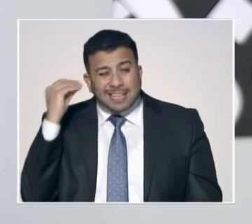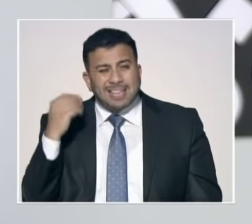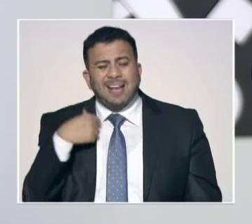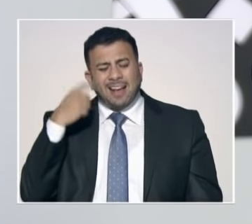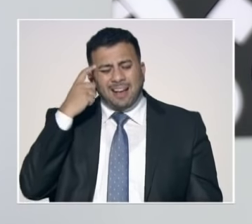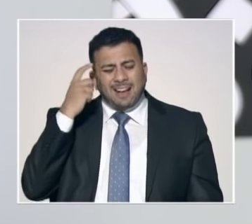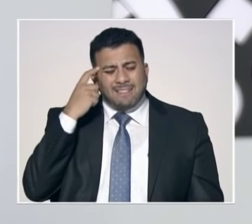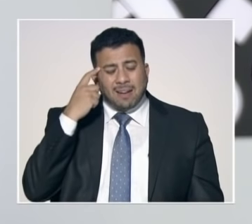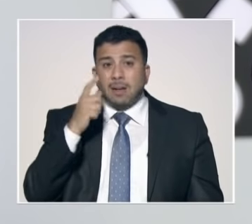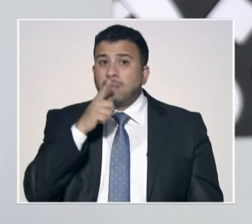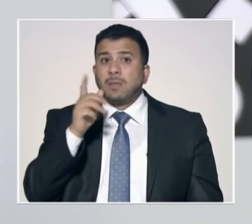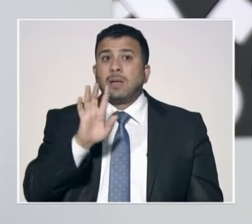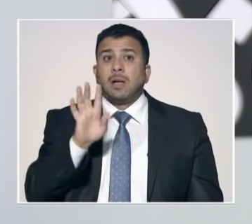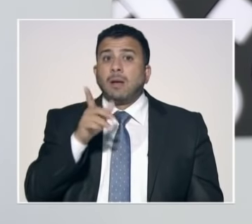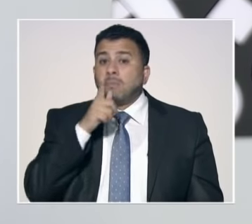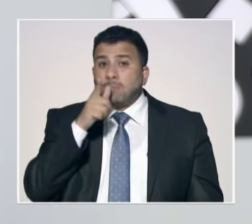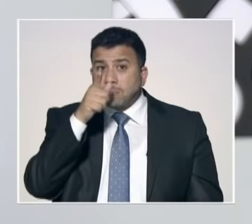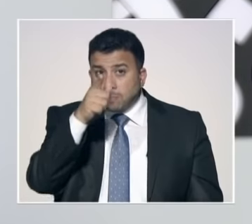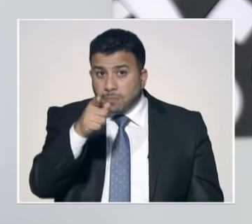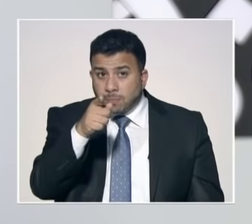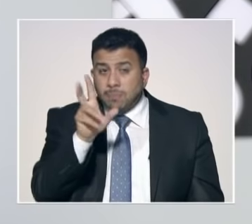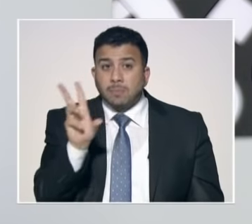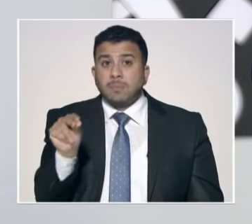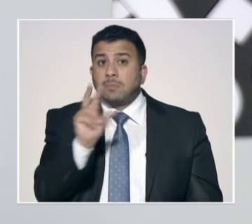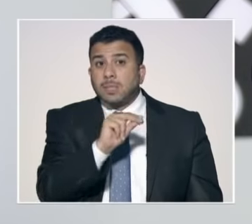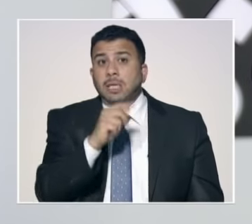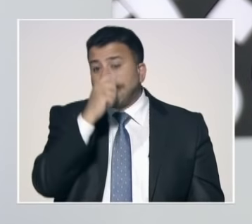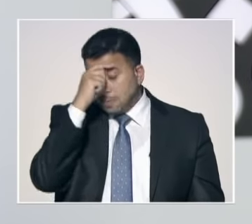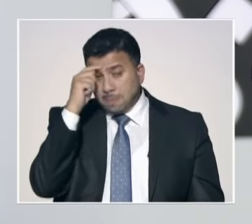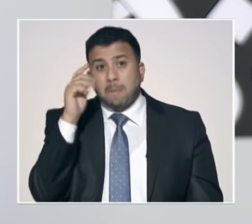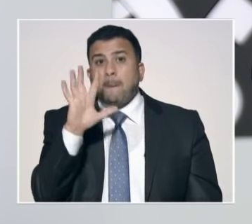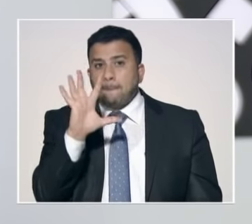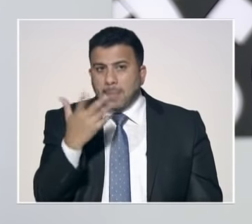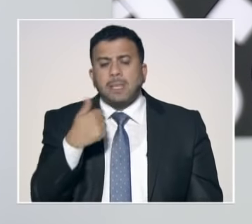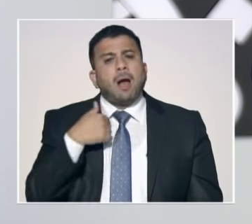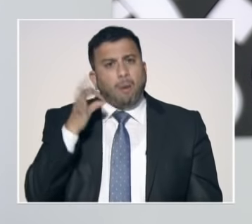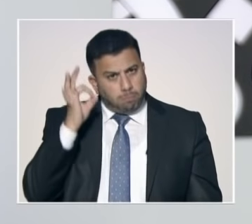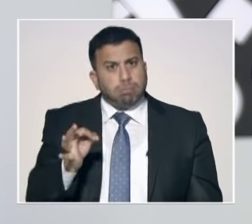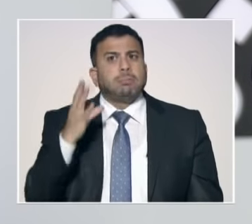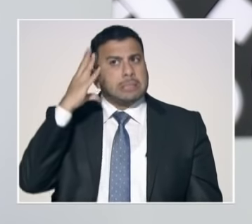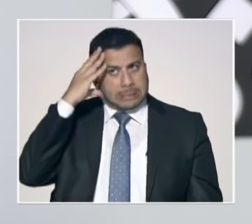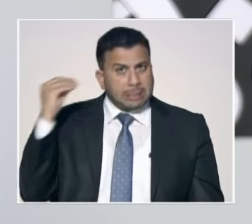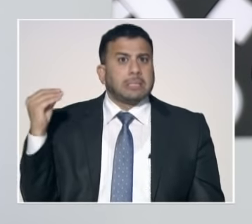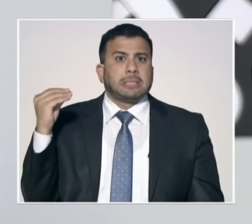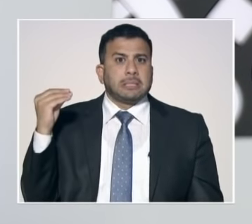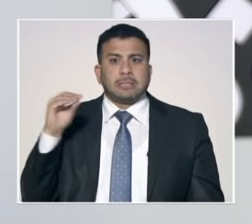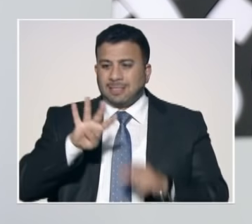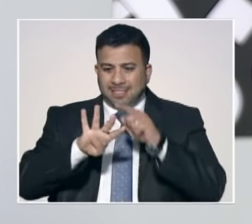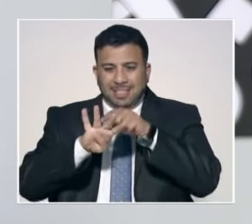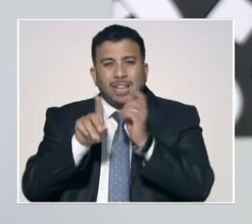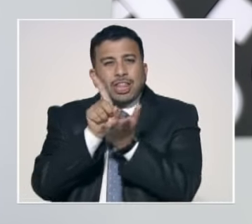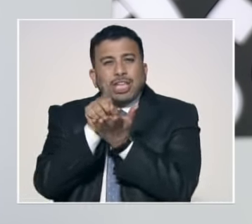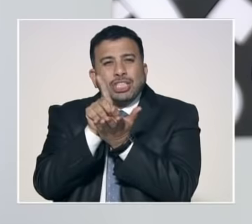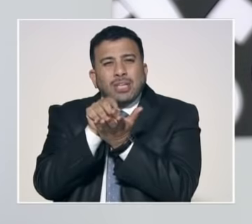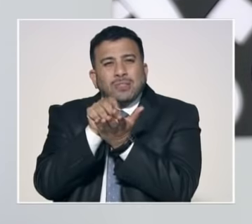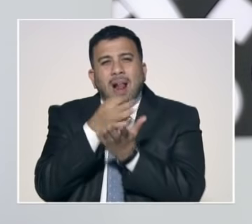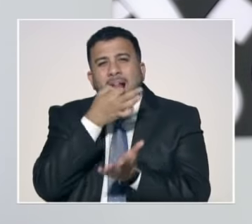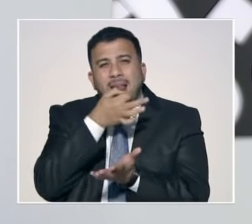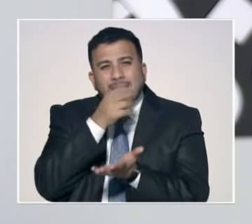لأن سجدتي السهو قامت مقام التشهد الأول الذي نسيه، قامت مقام التشهد الأول الذي